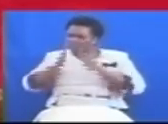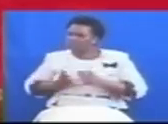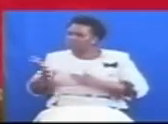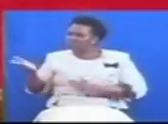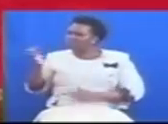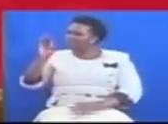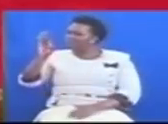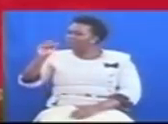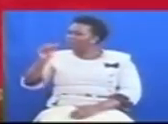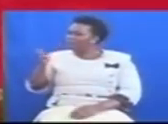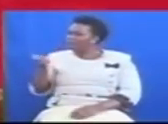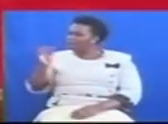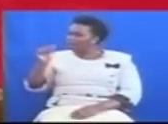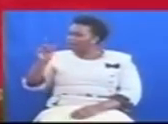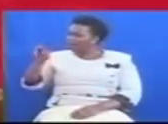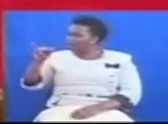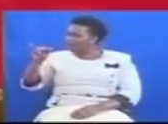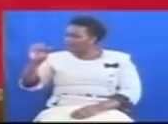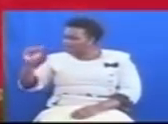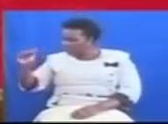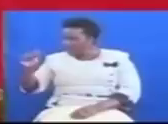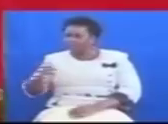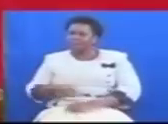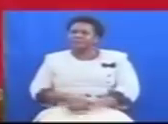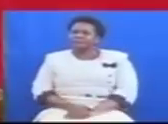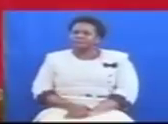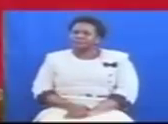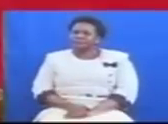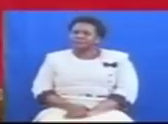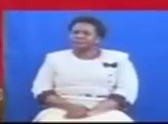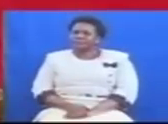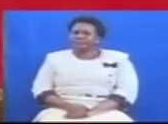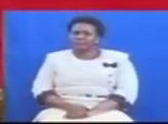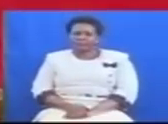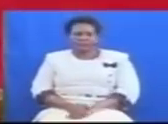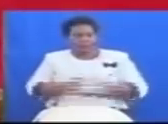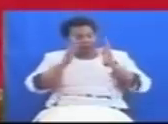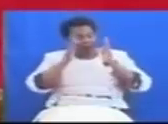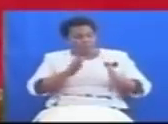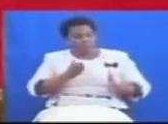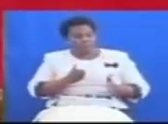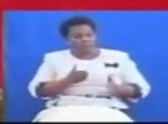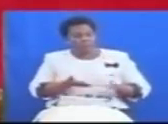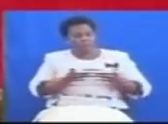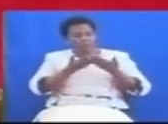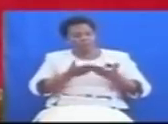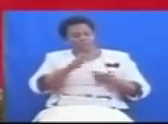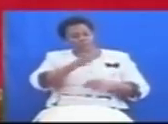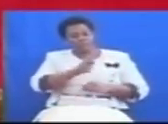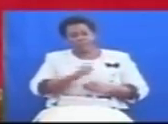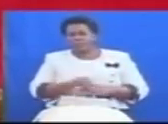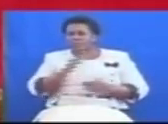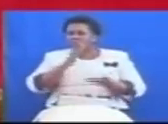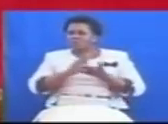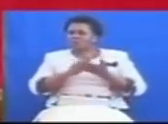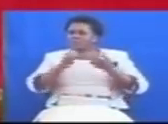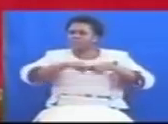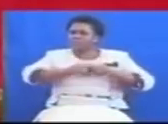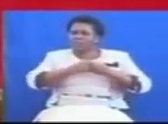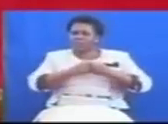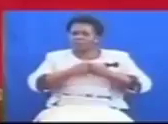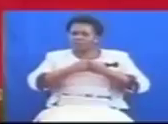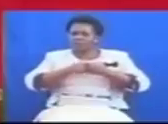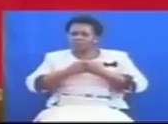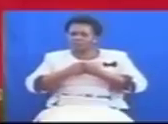Shomari Hamisi, mbunge wa viti maalum, kama ifuatavyo. Mheshimiwa naibu spika, Changamoto ambazo zimekwishapatiwa ufumbuzi